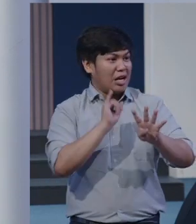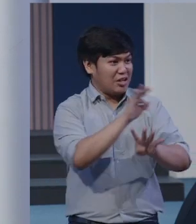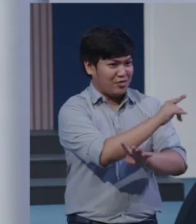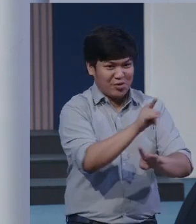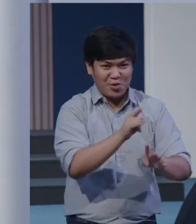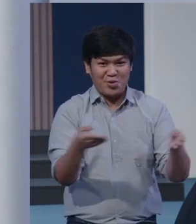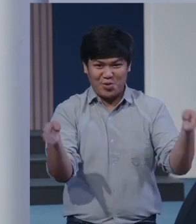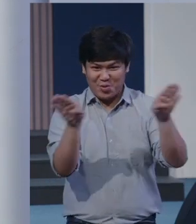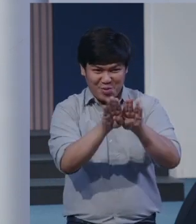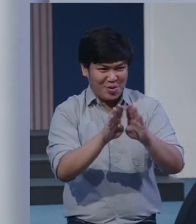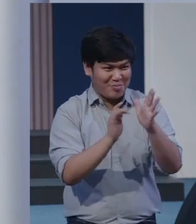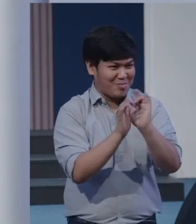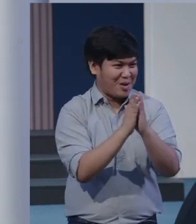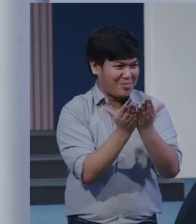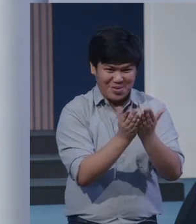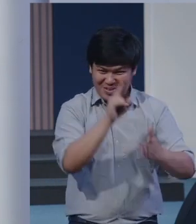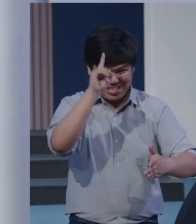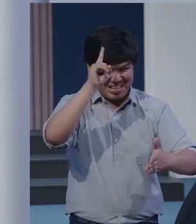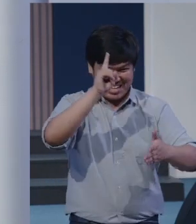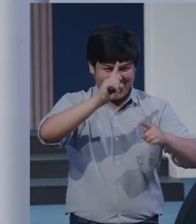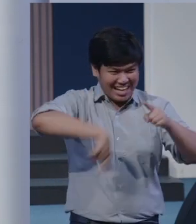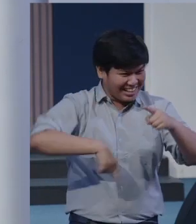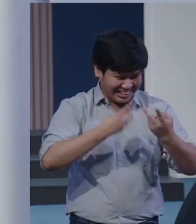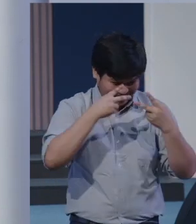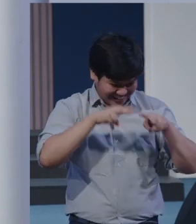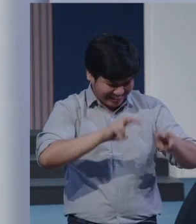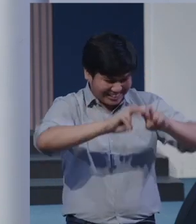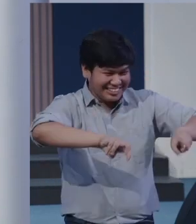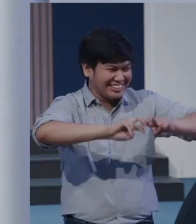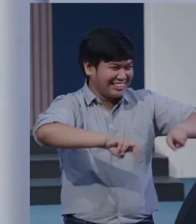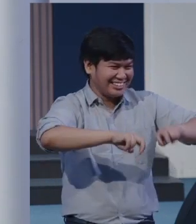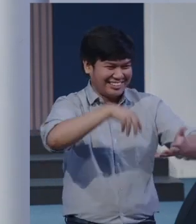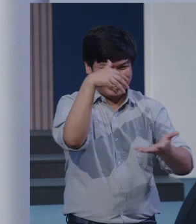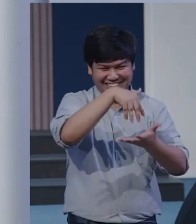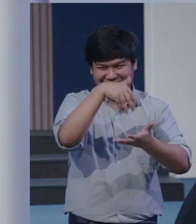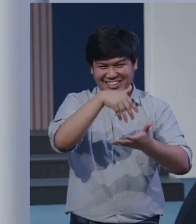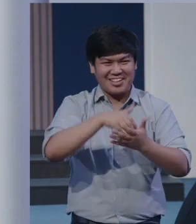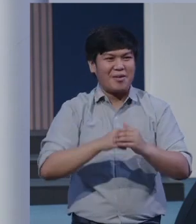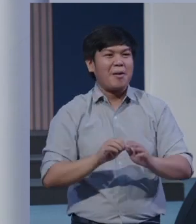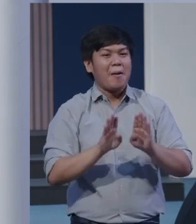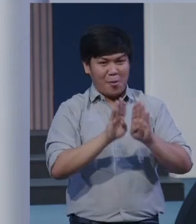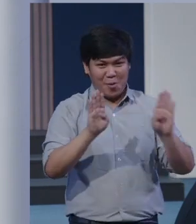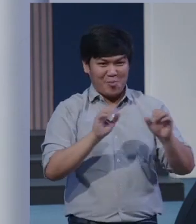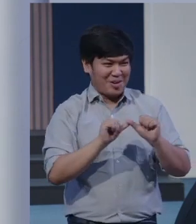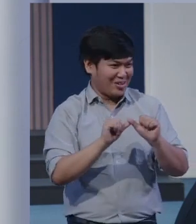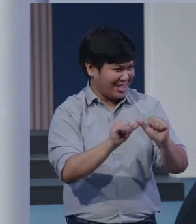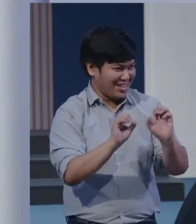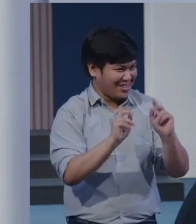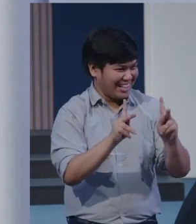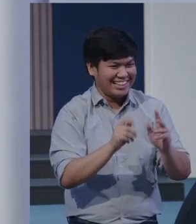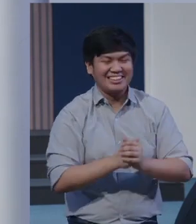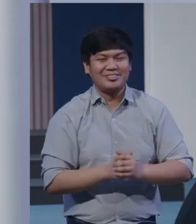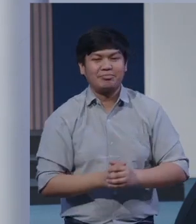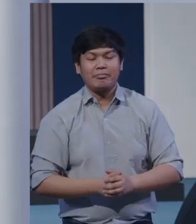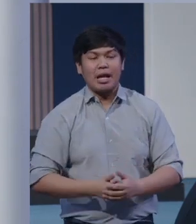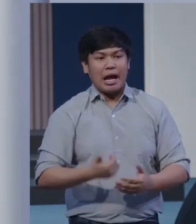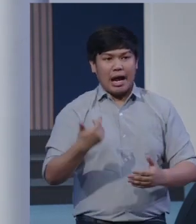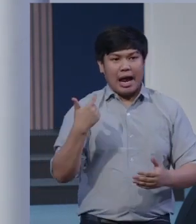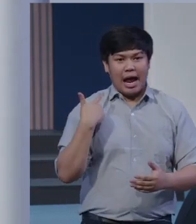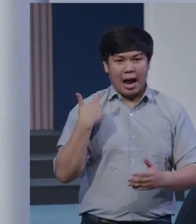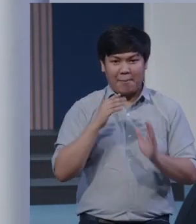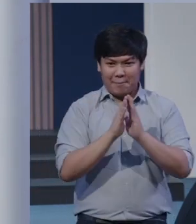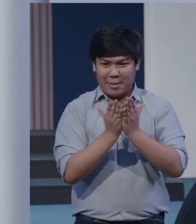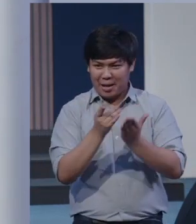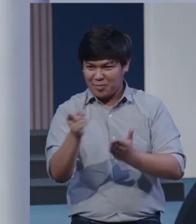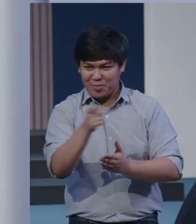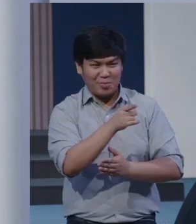at hindi niyo tinitignan hindi niyo makikita kung Saan nagmumula Buksan niyo kasi ang Bibliya niyo merong Bible diyan